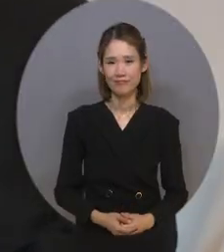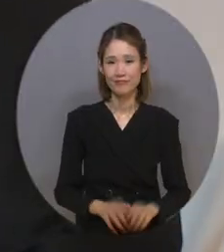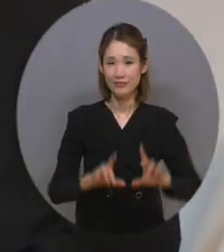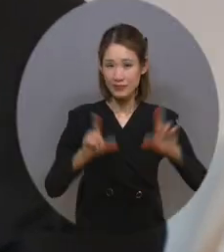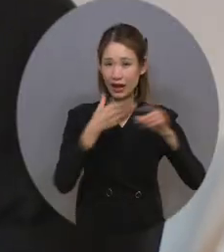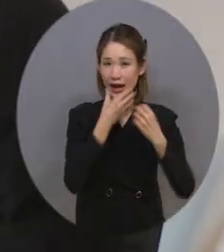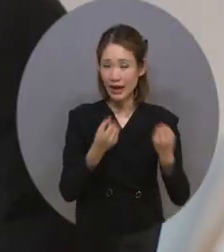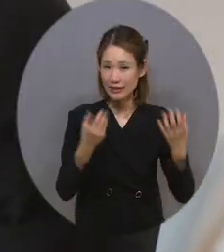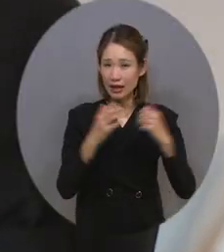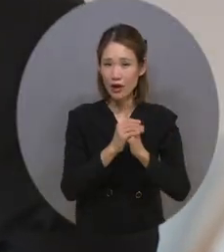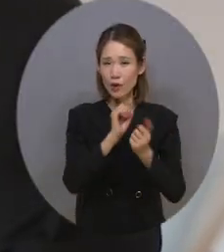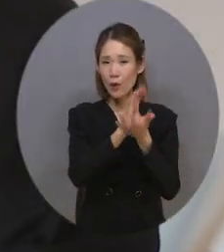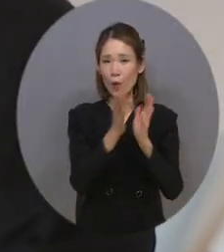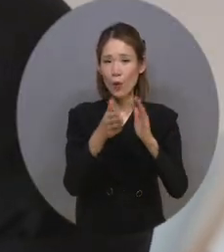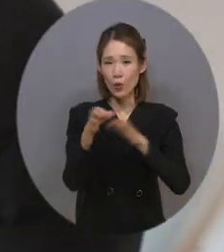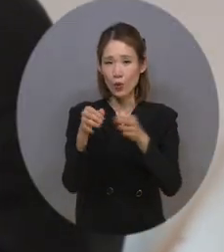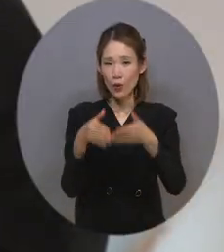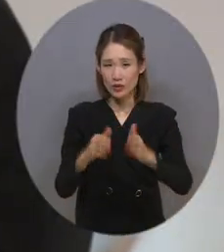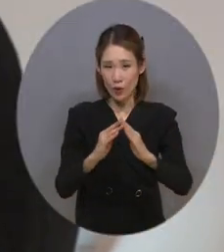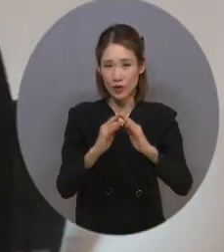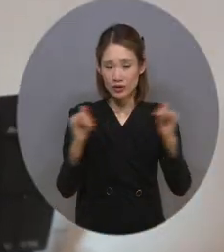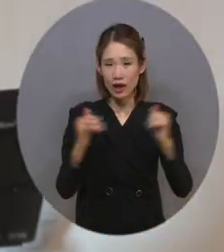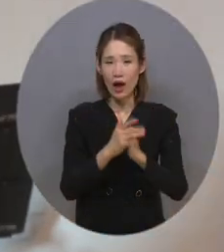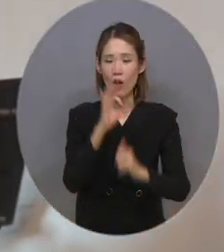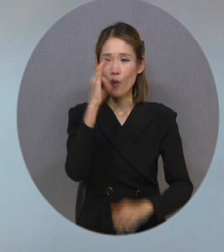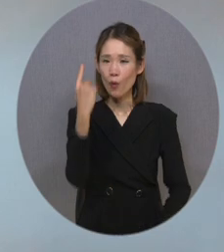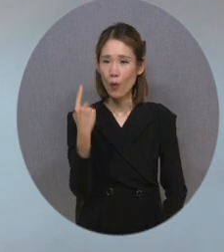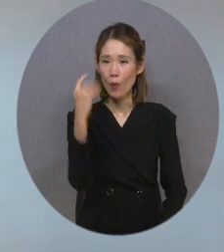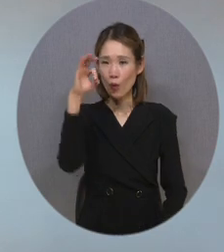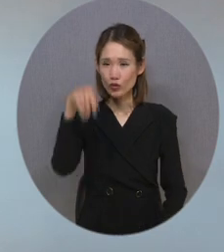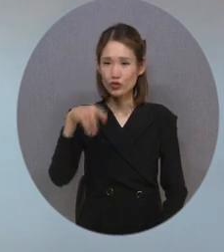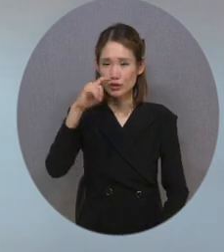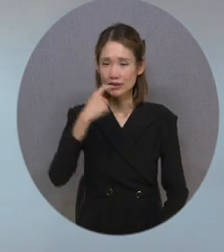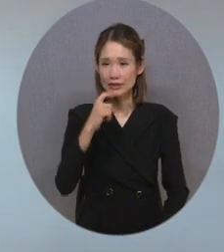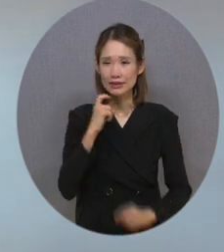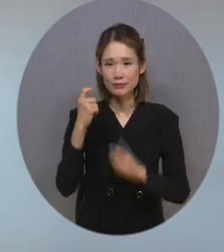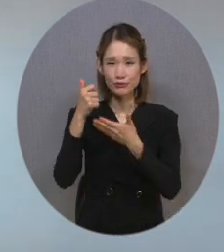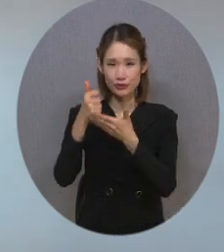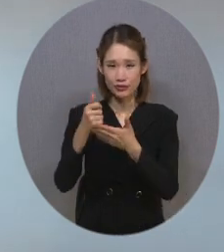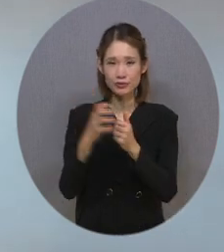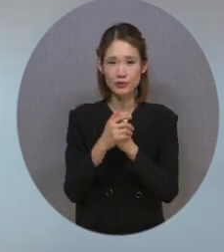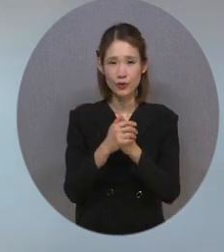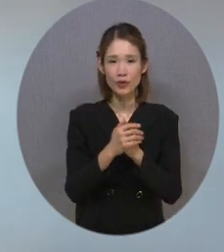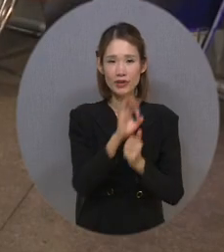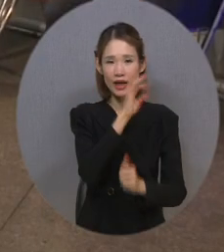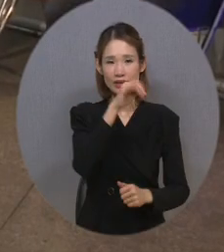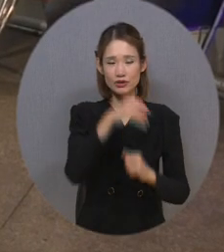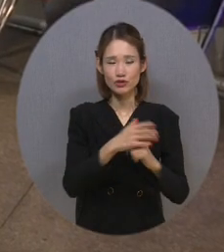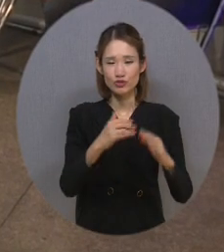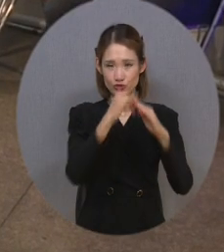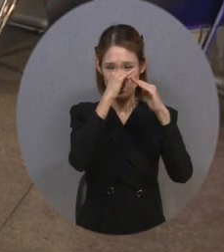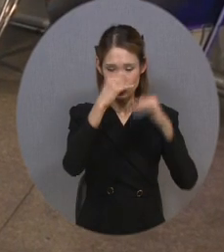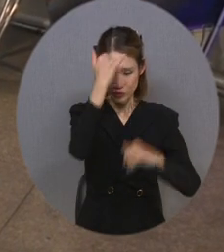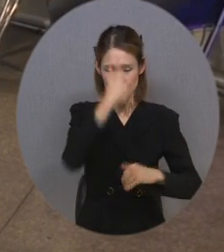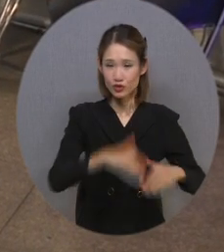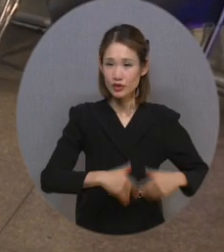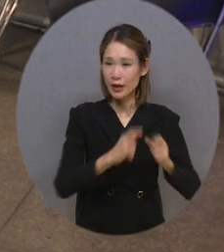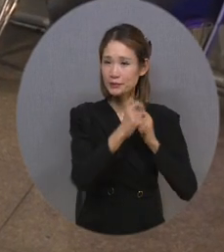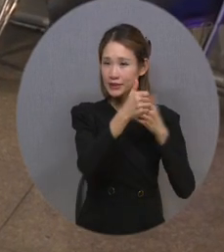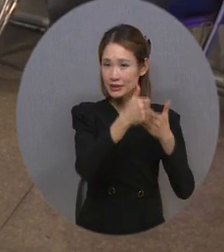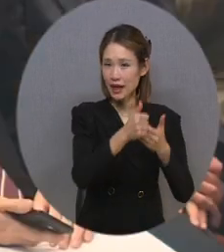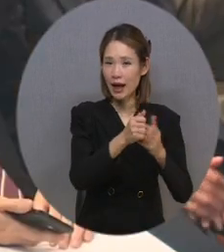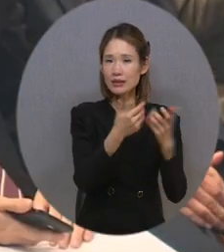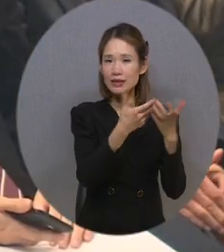이날 행사에는 꽃동네 설립자 오웅진 신부를 비롯하여 양승조 전 충남지사, 각 지역의 장애인 단체